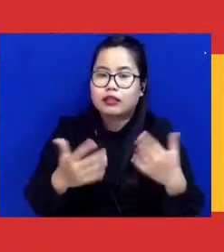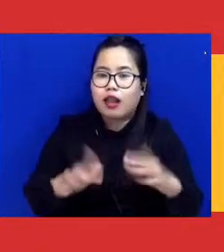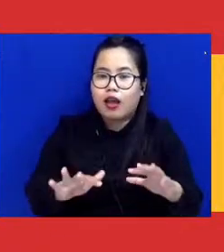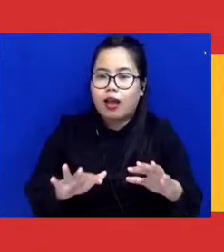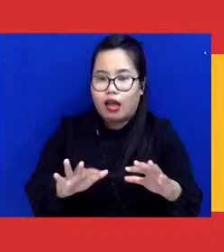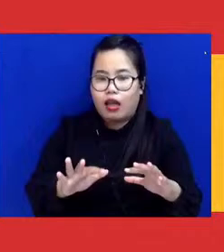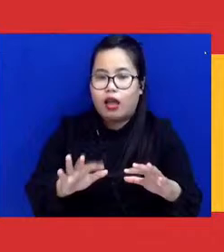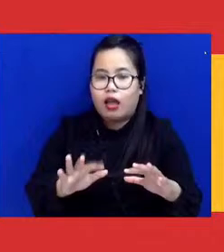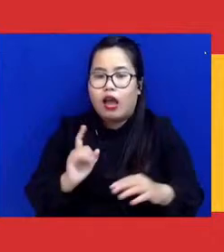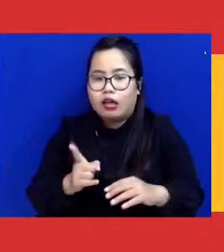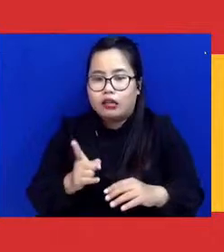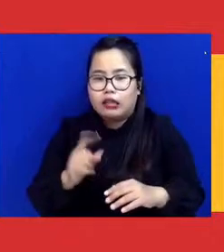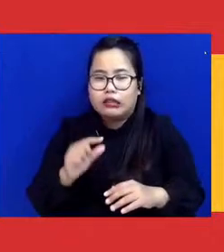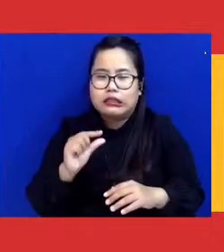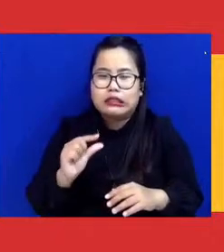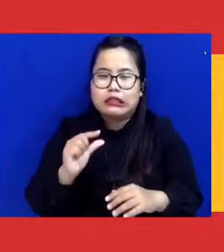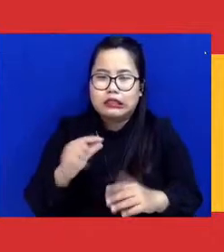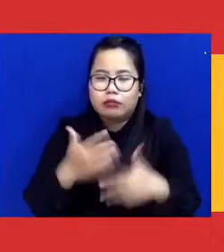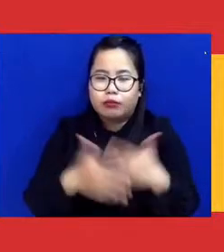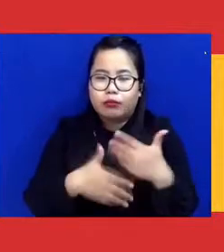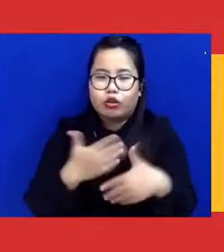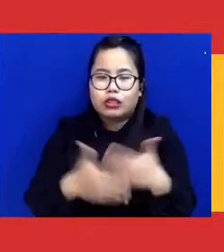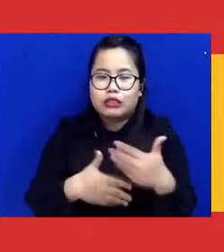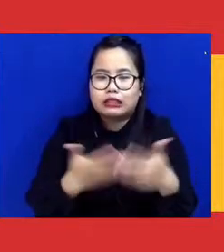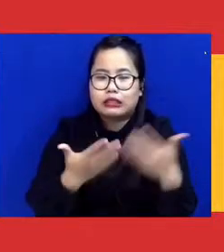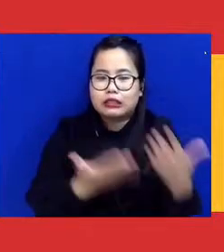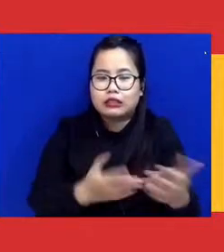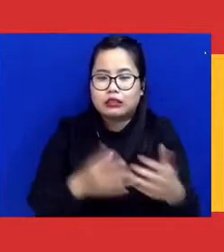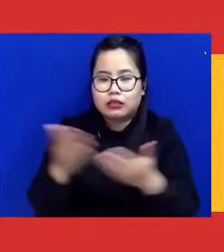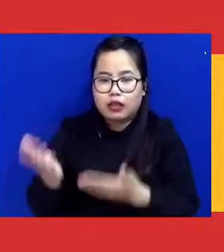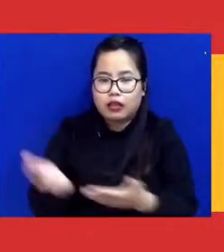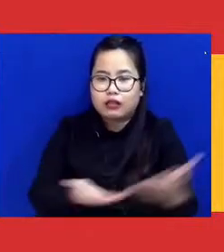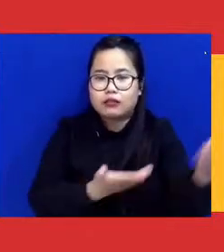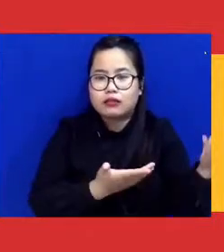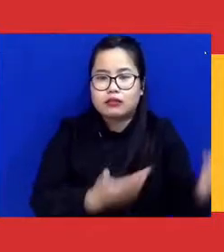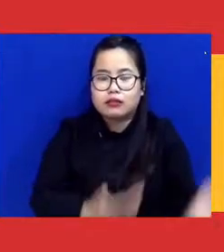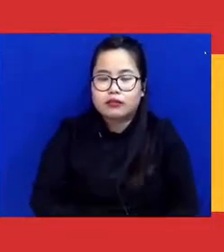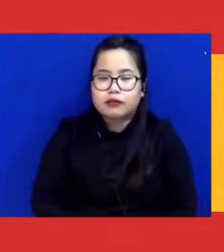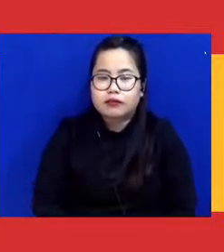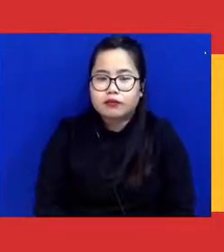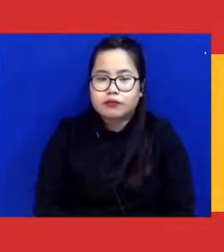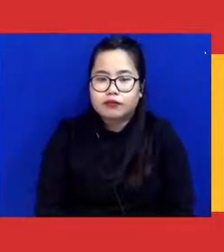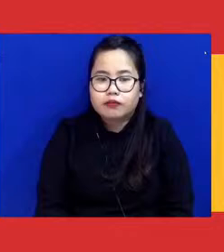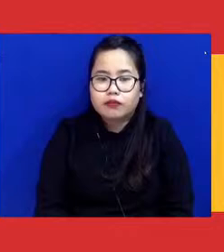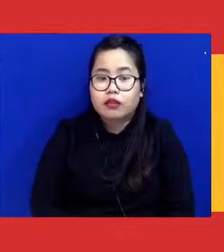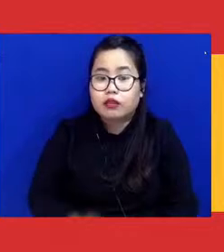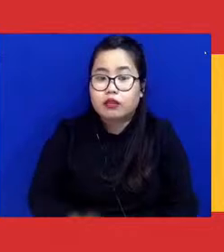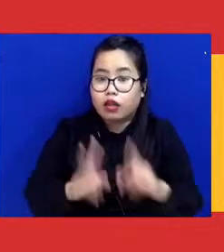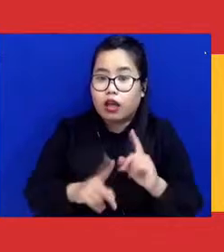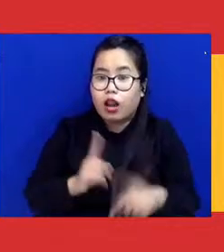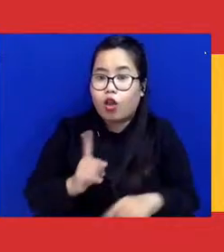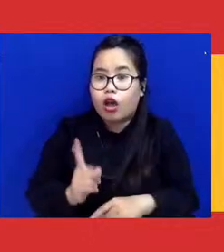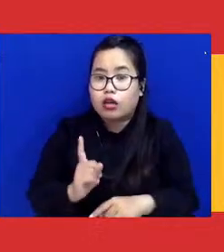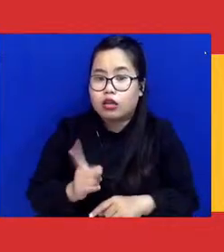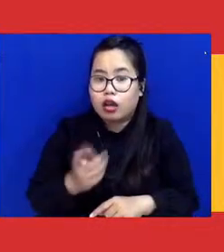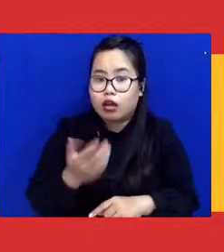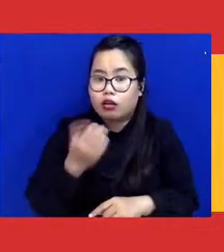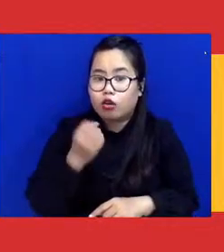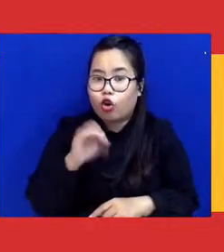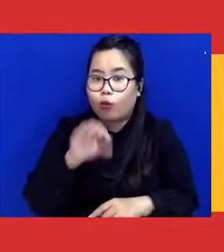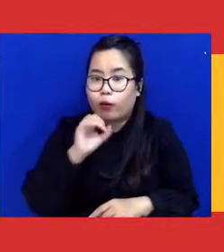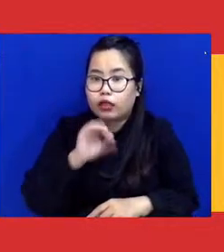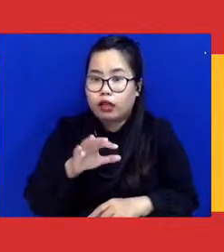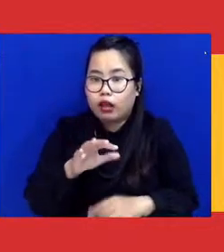mengalami sedikit proses ini? Silahkan. Kalau ada yang mau berkomentar